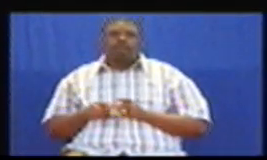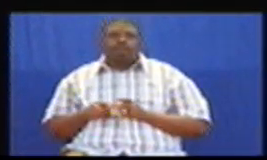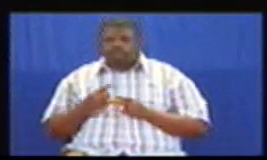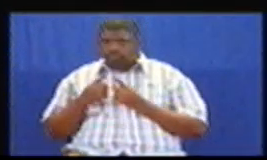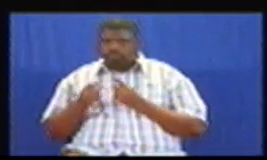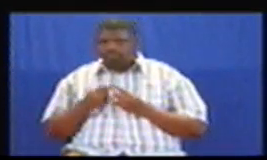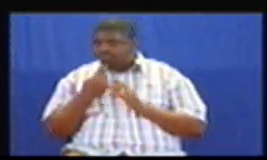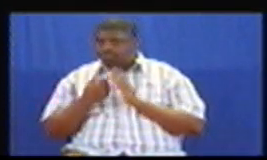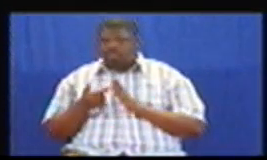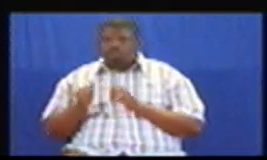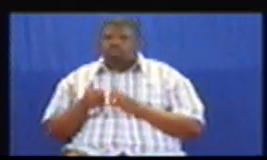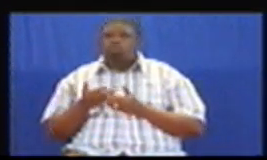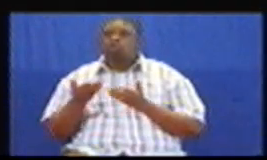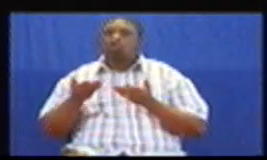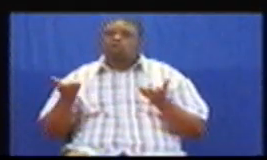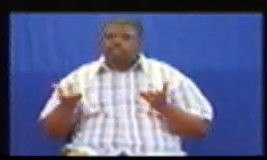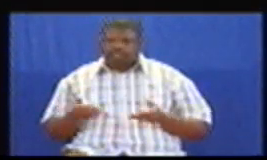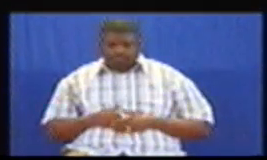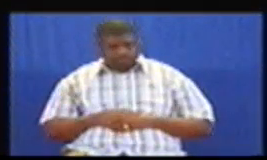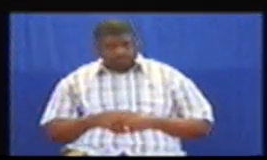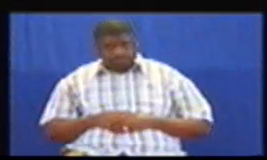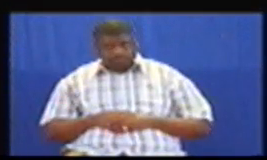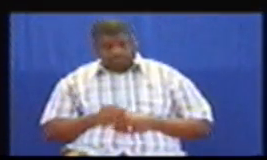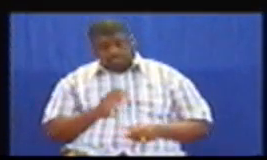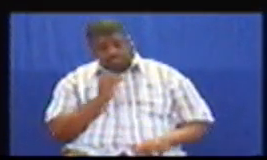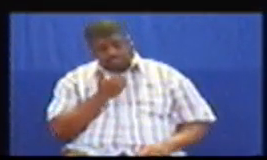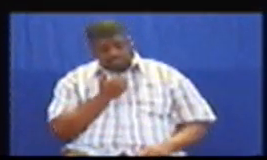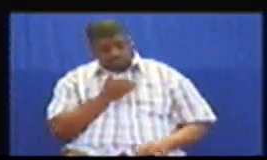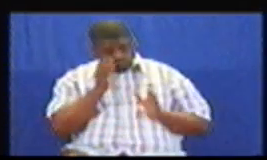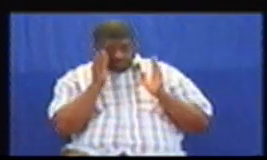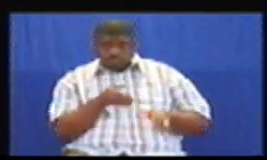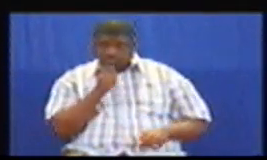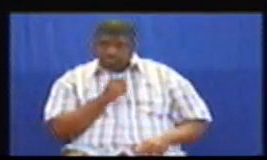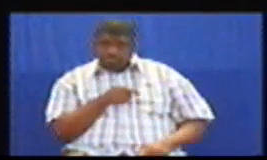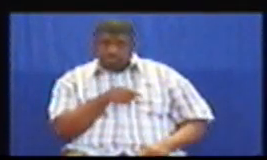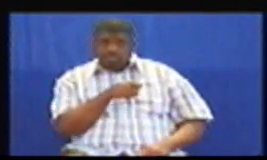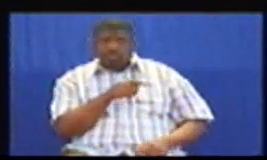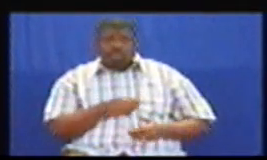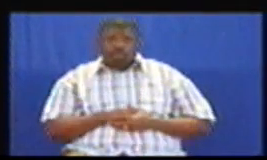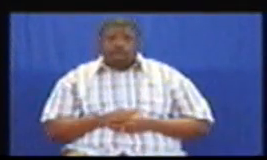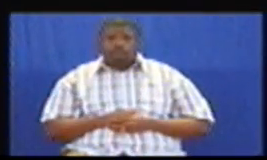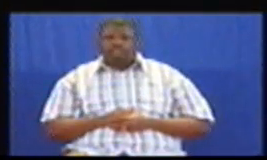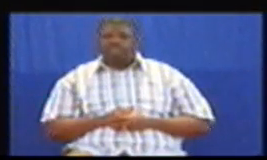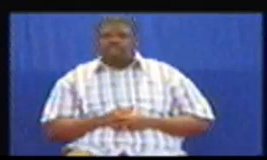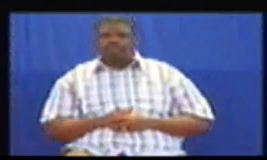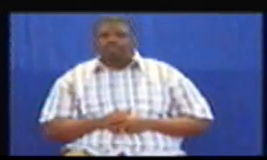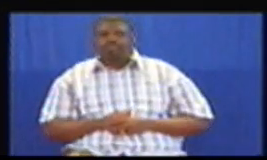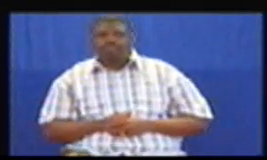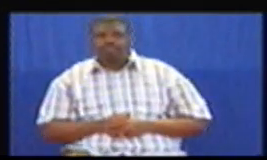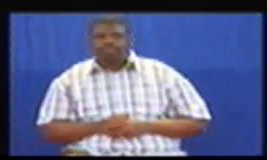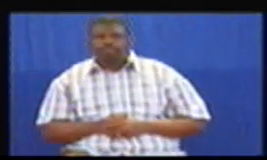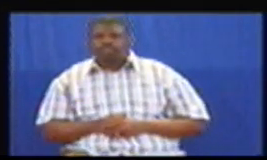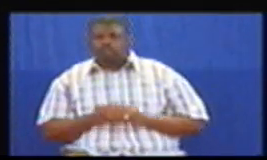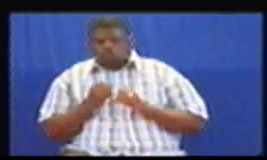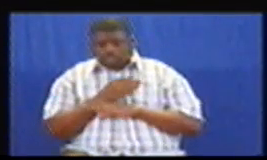jambo lolote. Lakini hata hivyo, Mheshimiwa Speaker, kama yapo